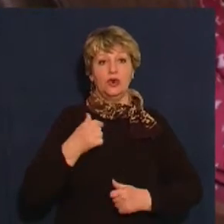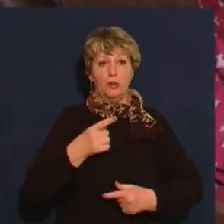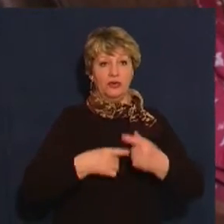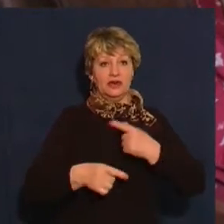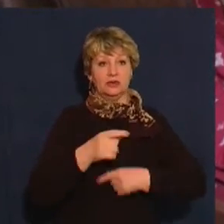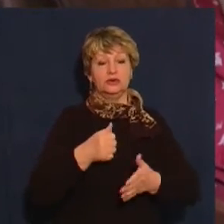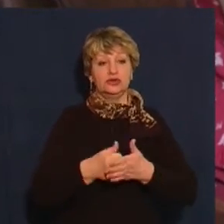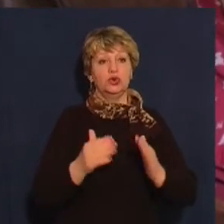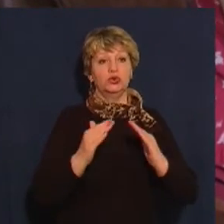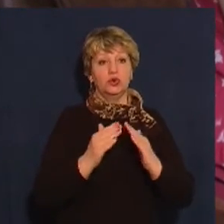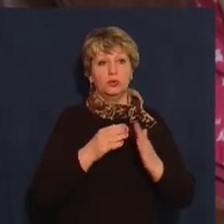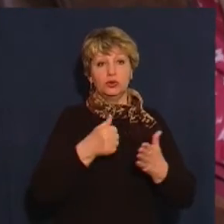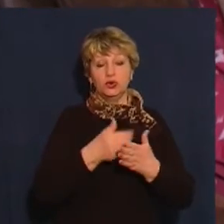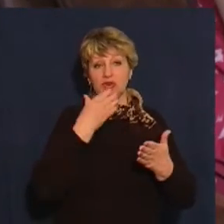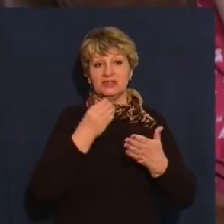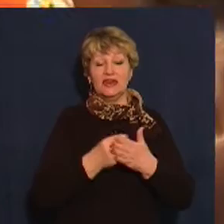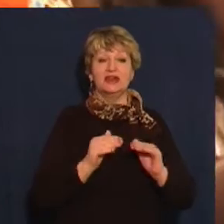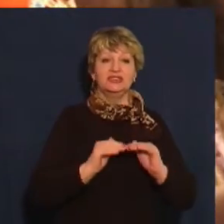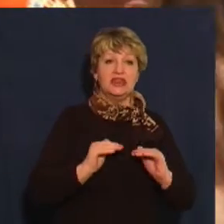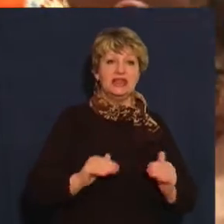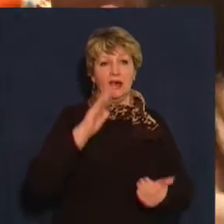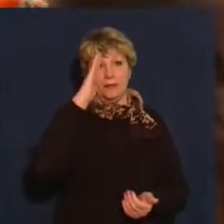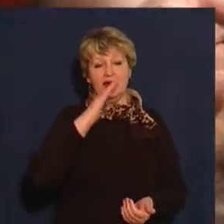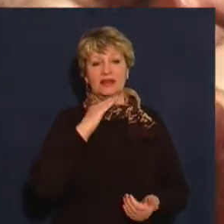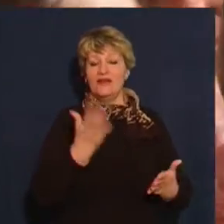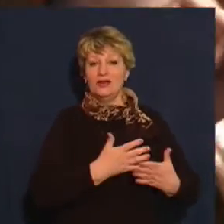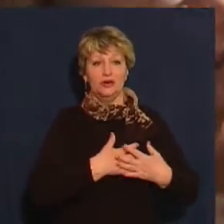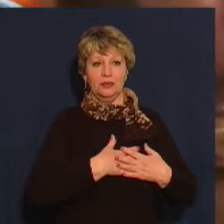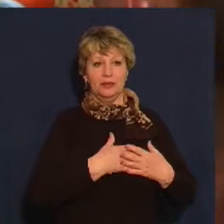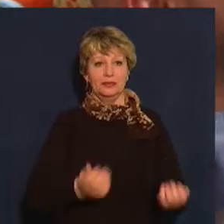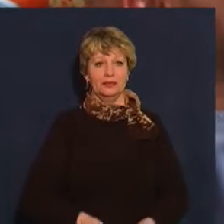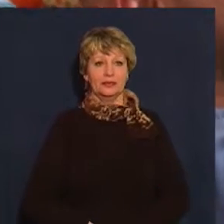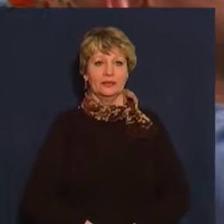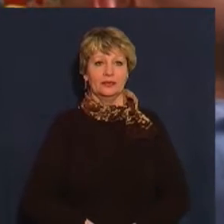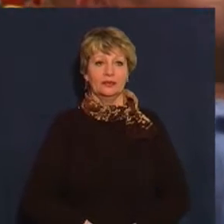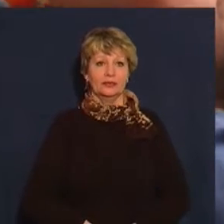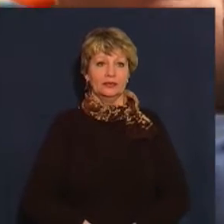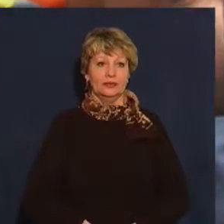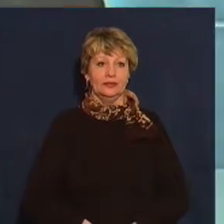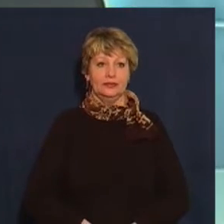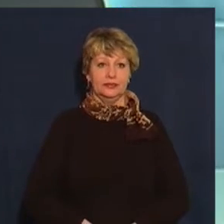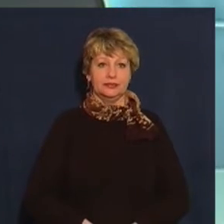додому, до своїх коханих, до дітей, до батьків. Ольга Котляр, Федір Коцаба, новини.